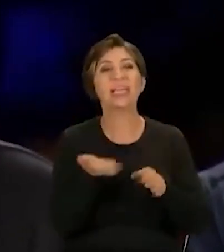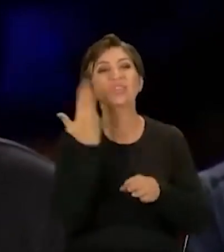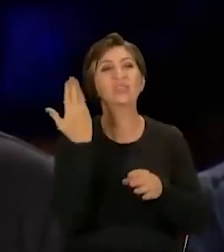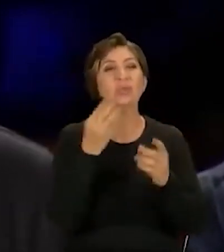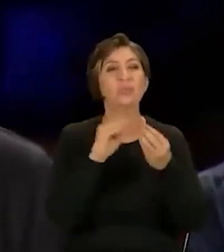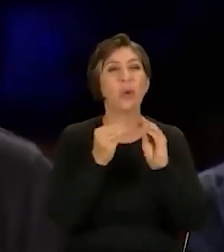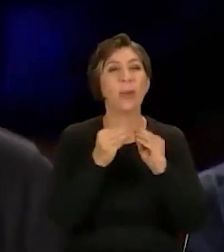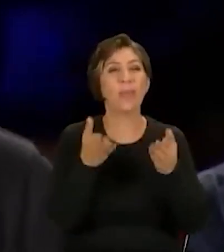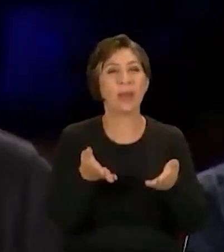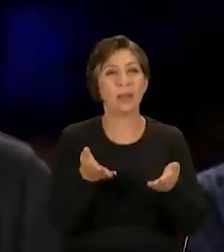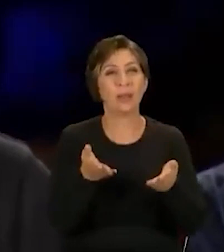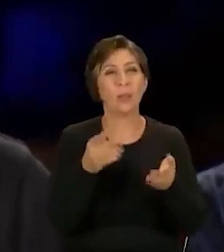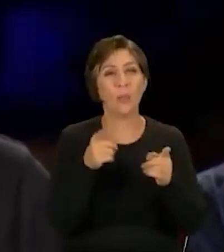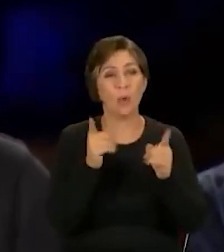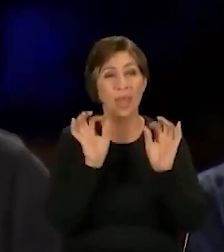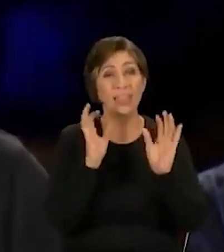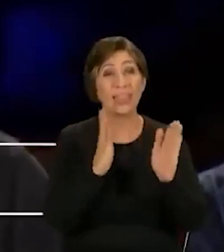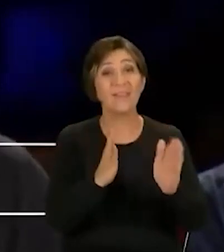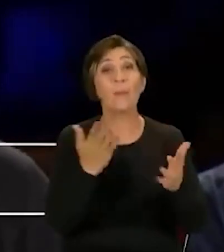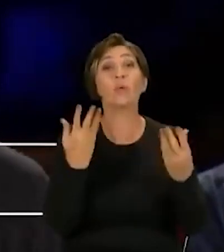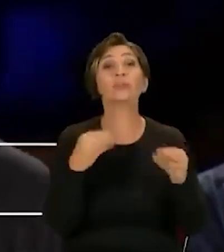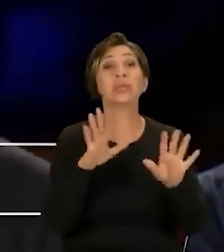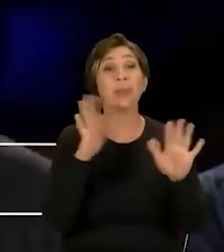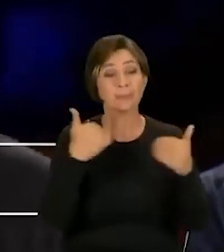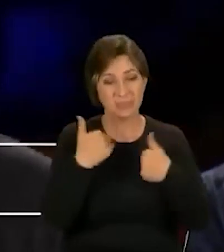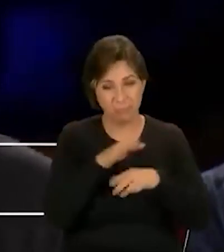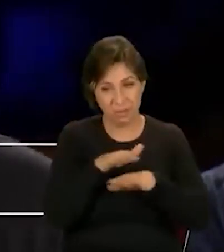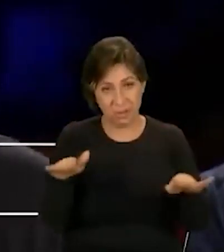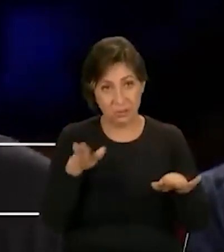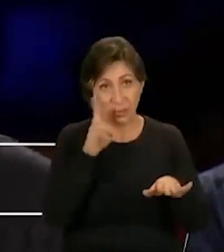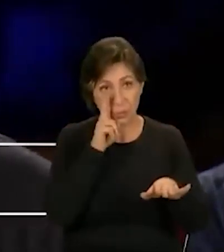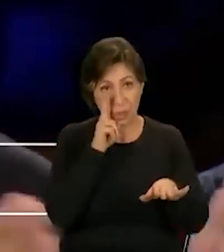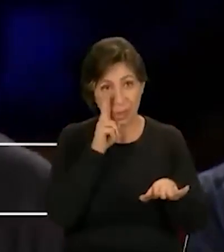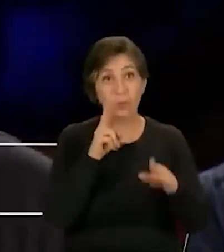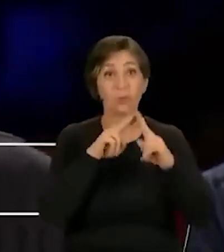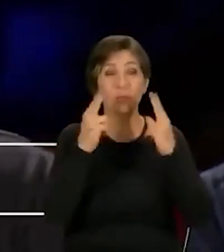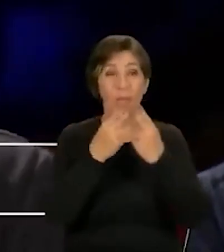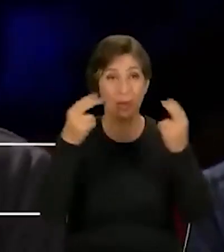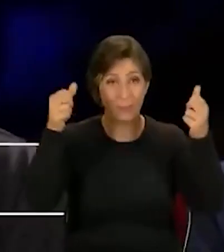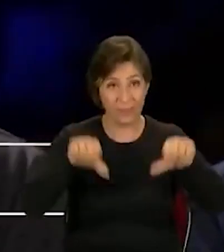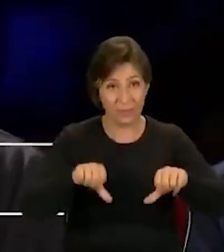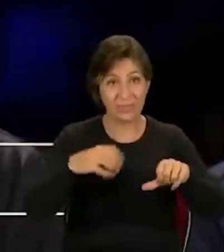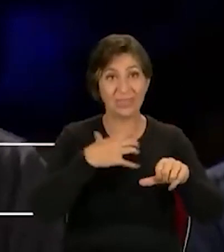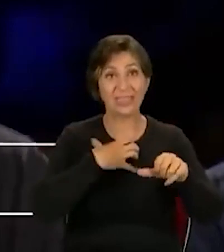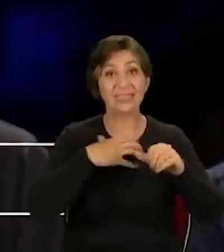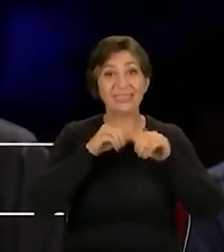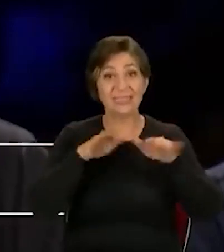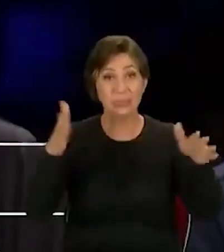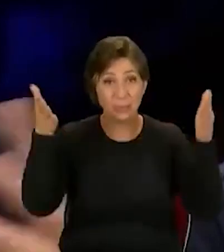ilgili konuşuyoruz. Hı hı. Çünkü böyle devam edemeyecek. Ya biz tükeneceğiz bu işin sonunda, dünyayı batıracağız, kendi sistemimizi